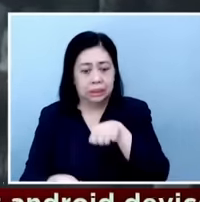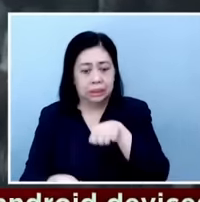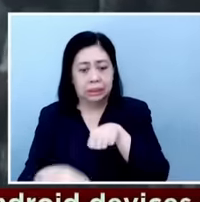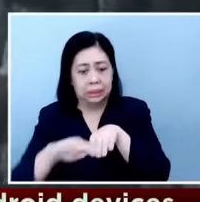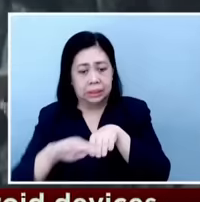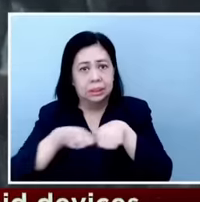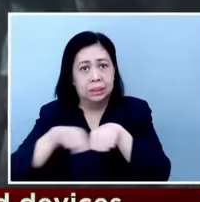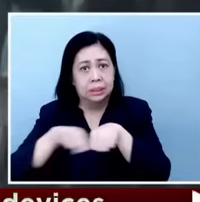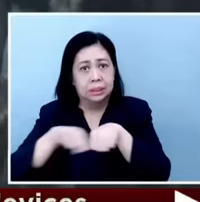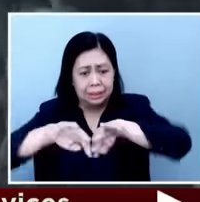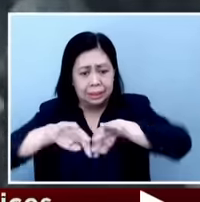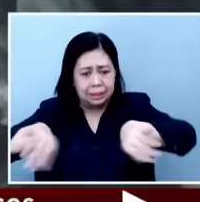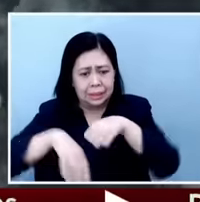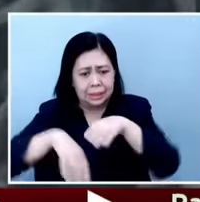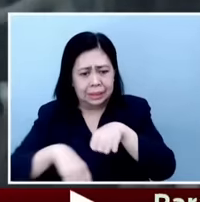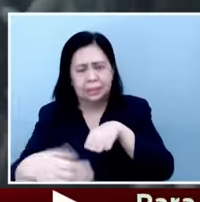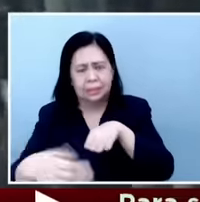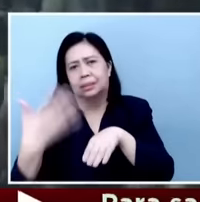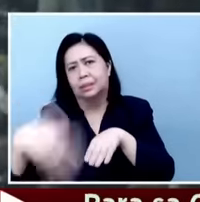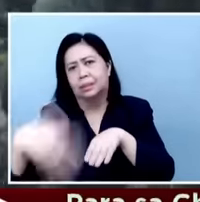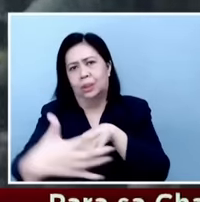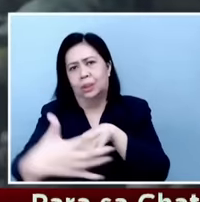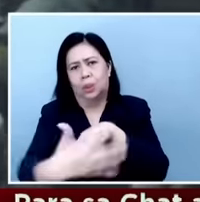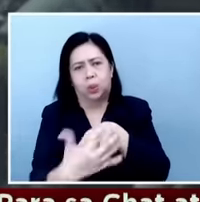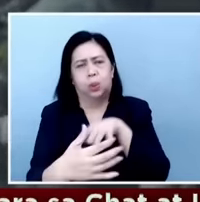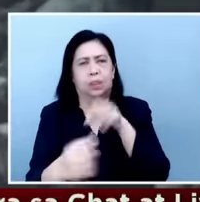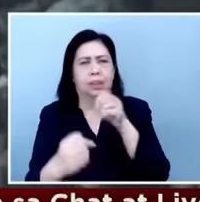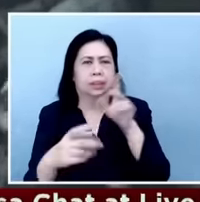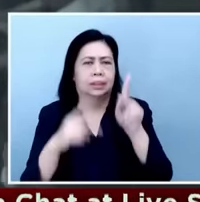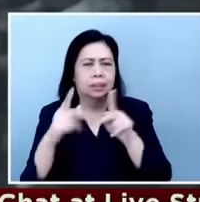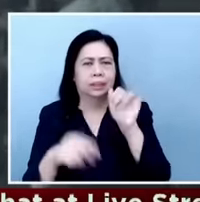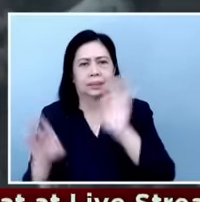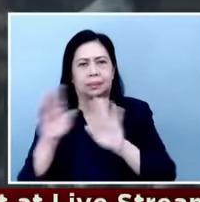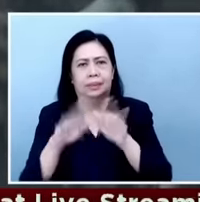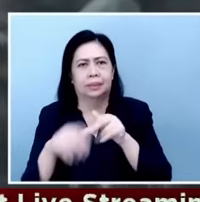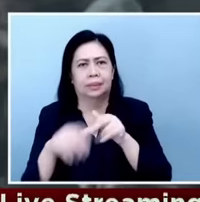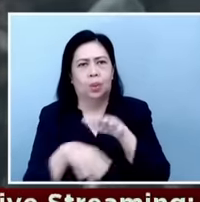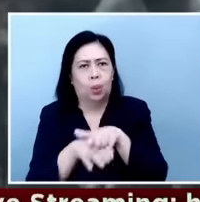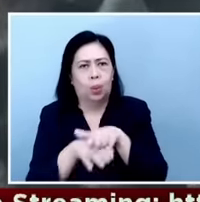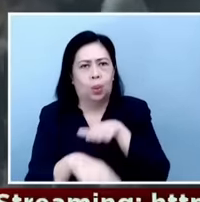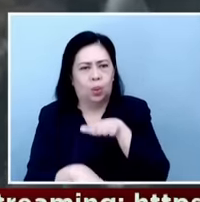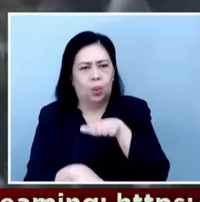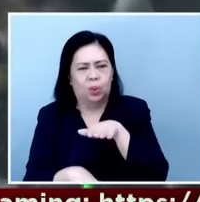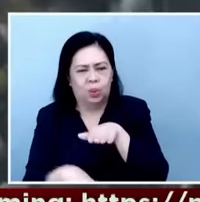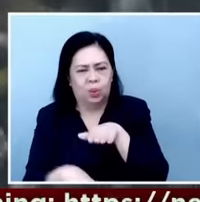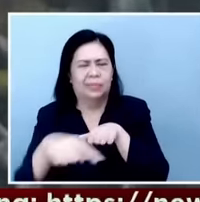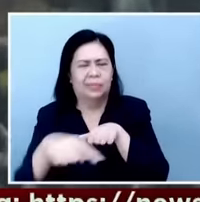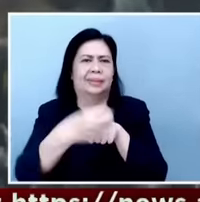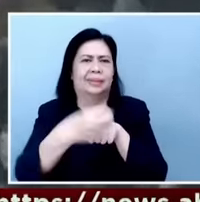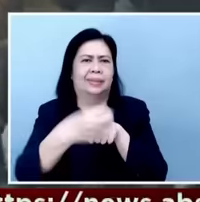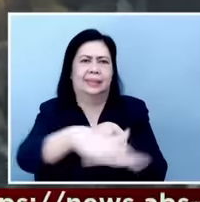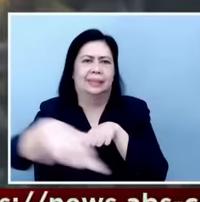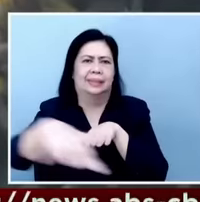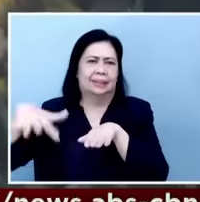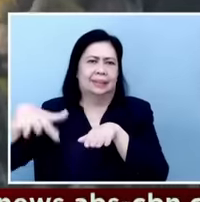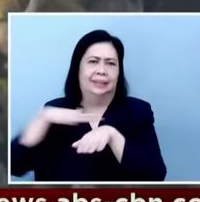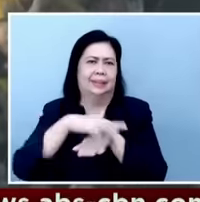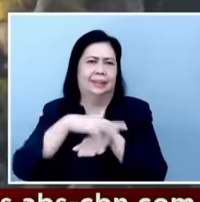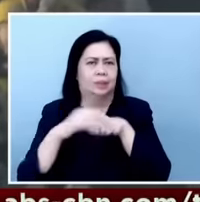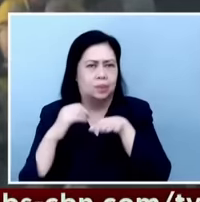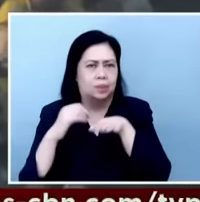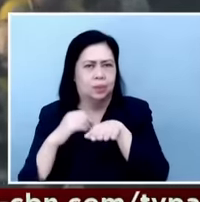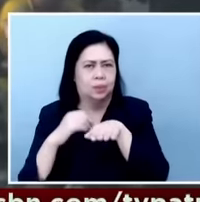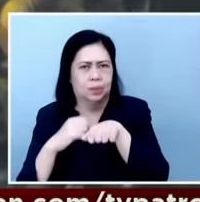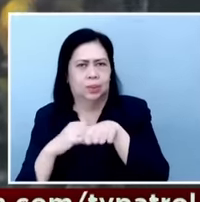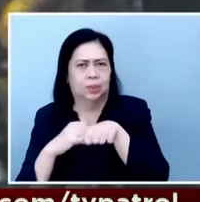andas. Kaya yan po ang nagiging problema kung bakit bumabagal ang takbo ng andas papasok ng